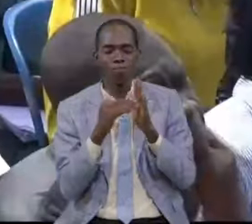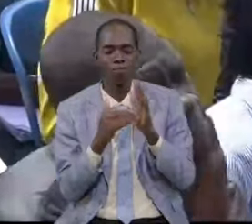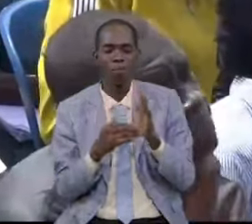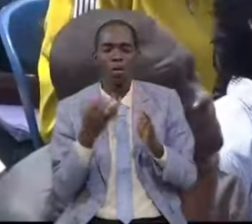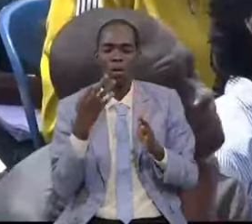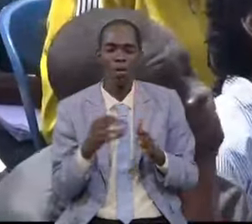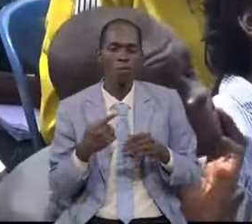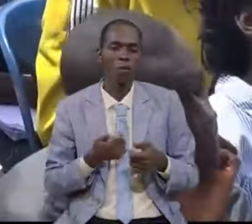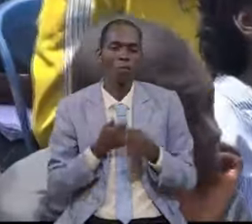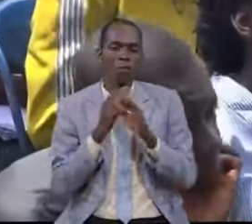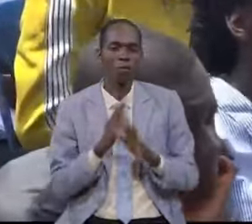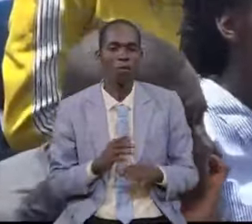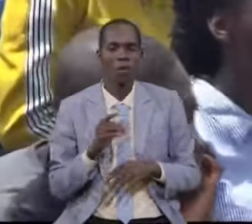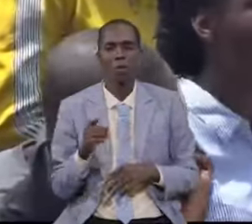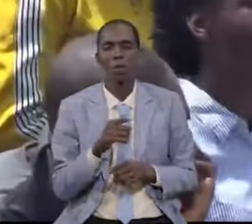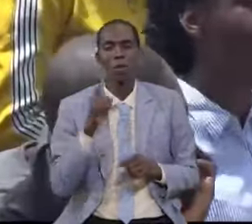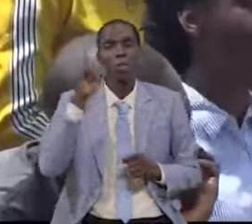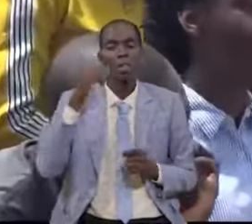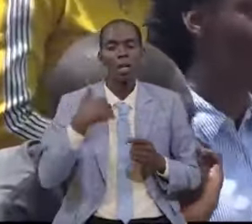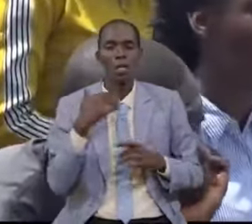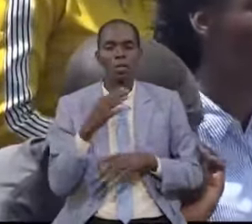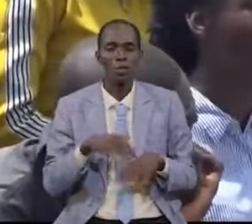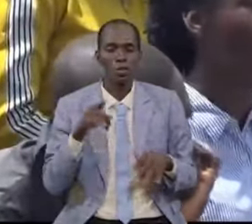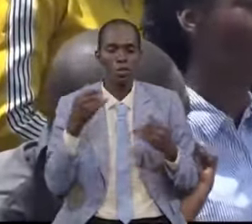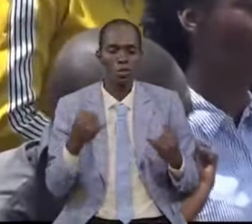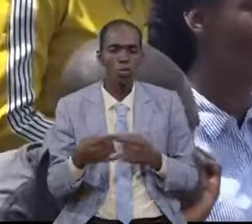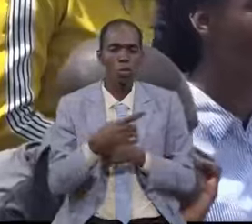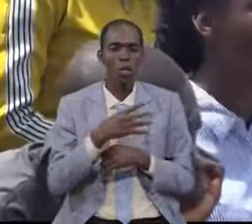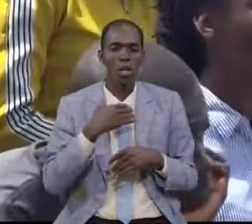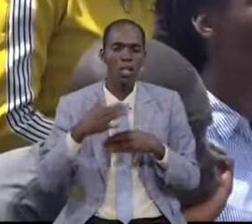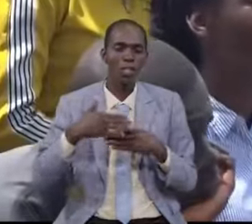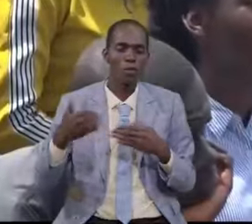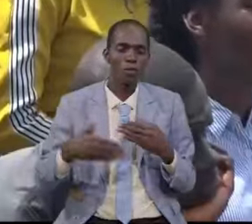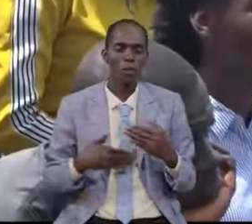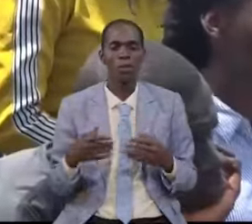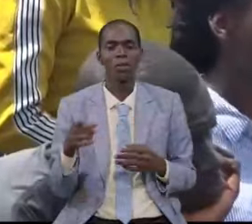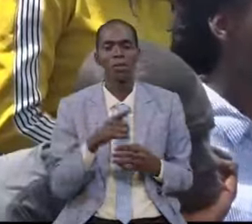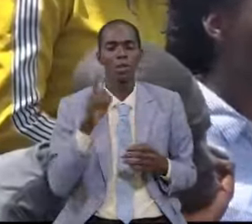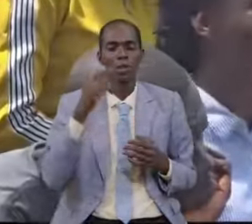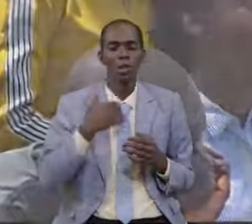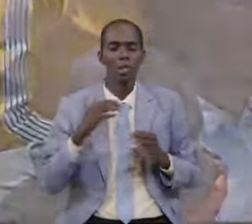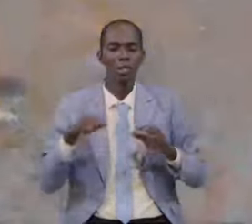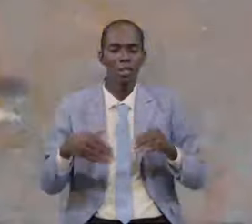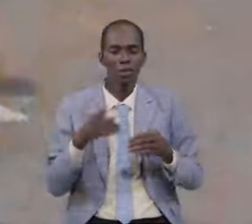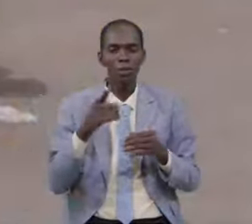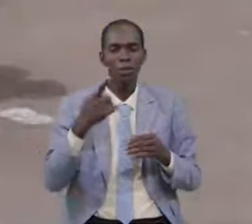t'a appelé aujourd'hui. Et il t'invite. Et il t'a donné la grâce. Il dit maintenant,